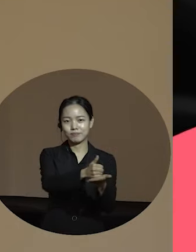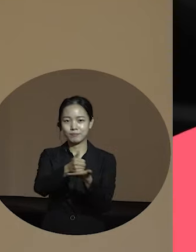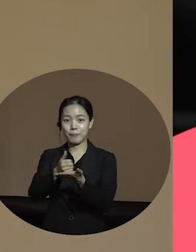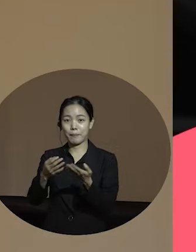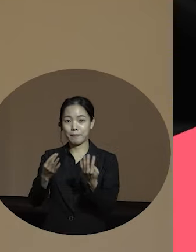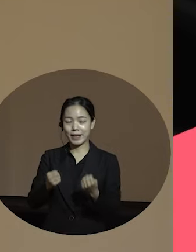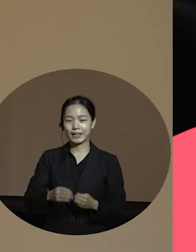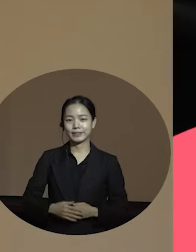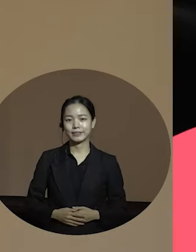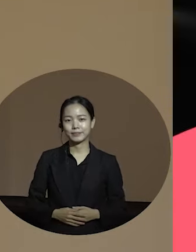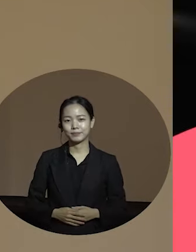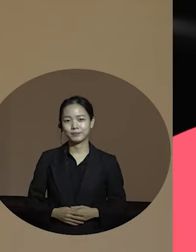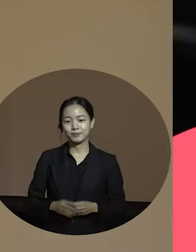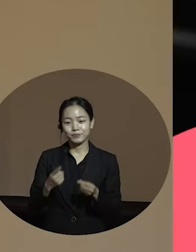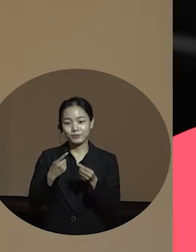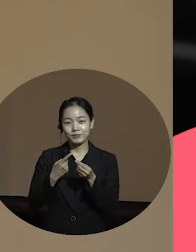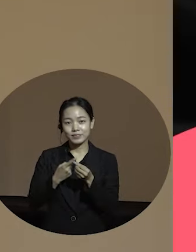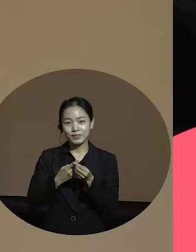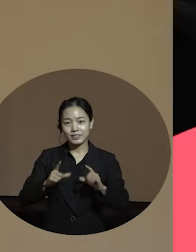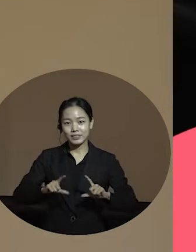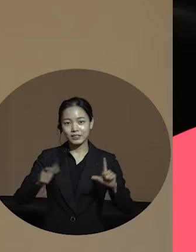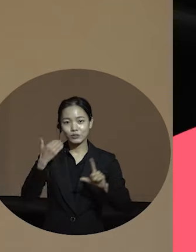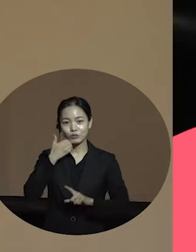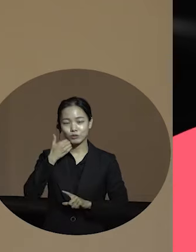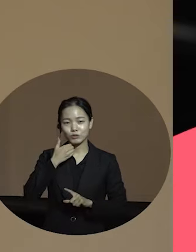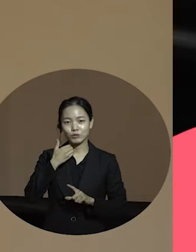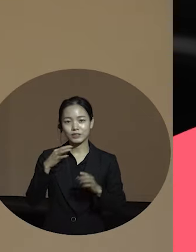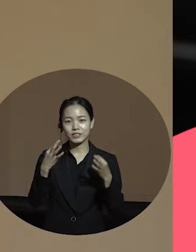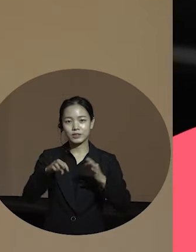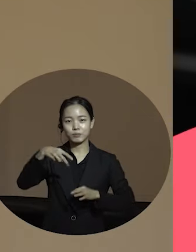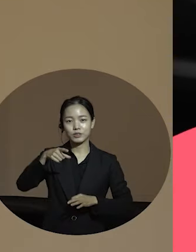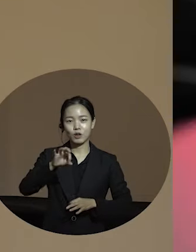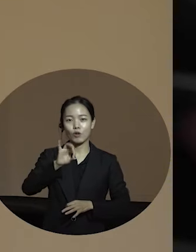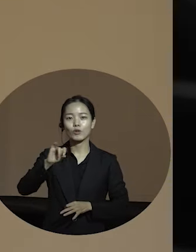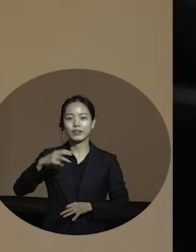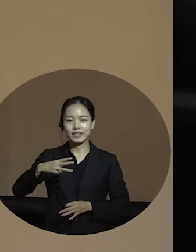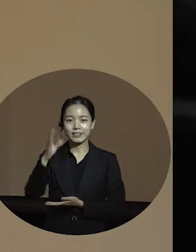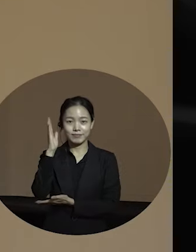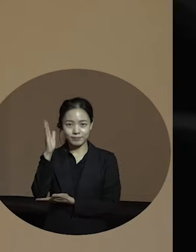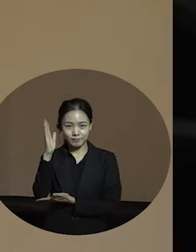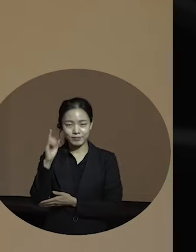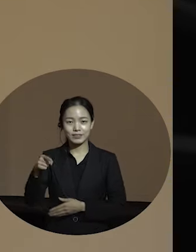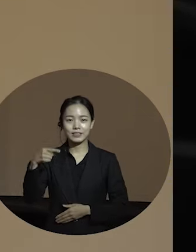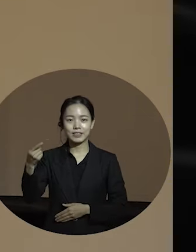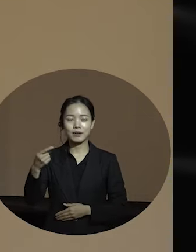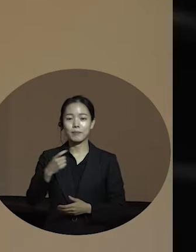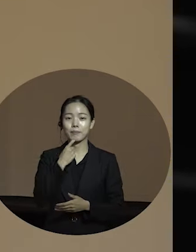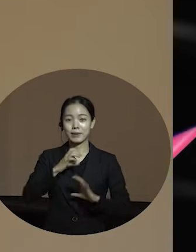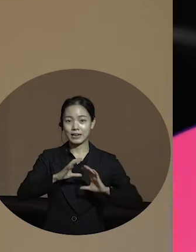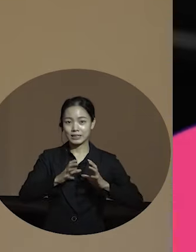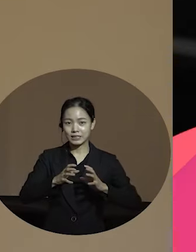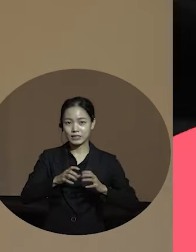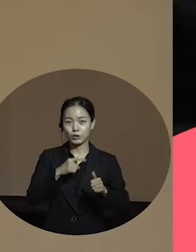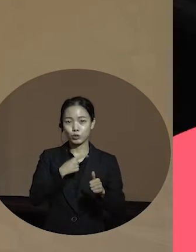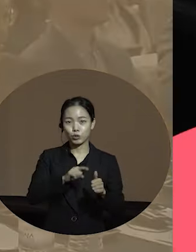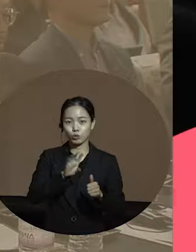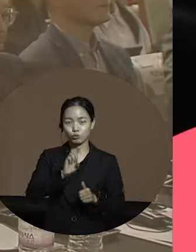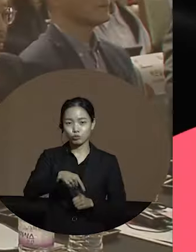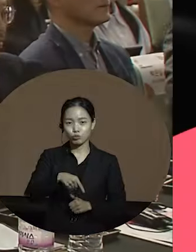특히 김성일 고려대학교 교육학과 교수님의 기조발제를 시작으로 핀란드 교육문화부의